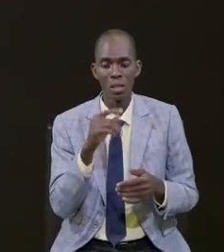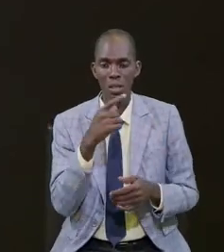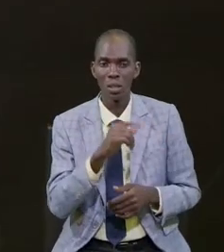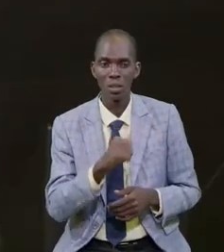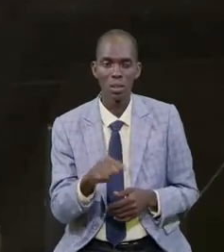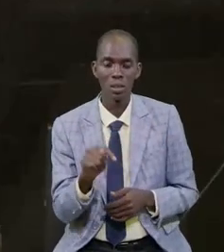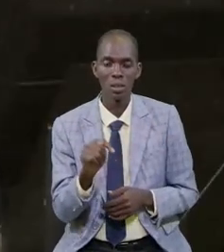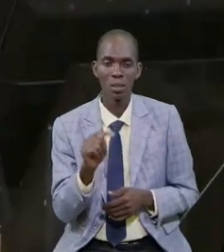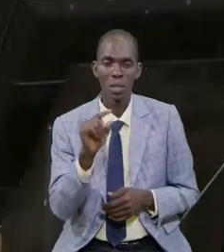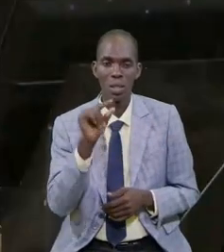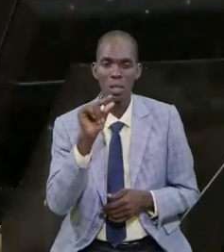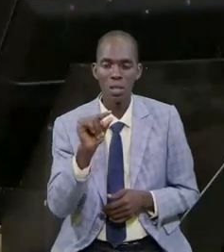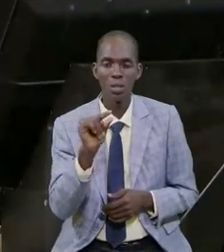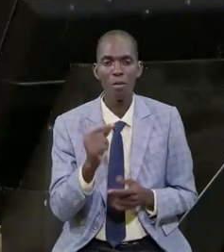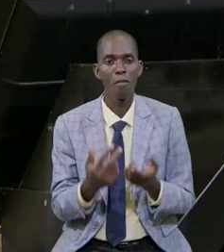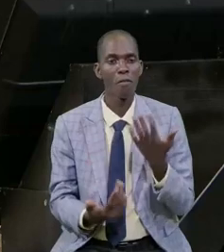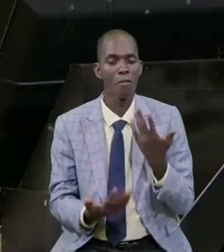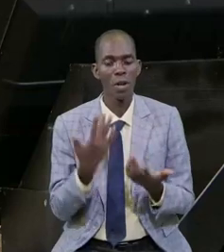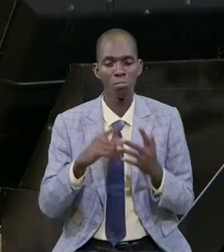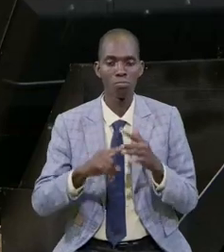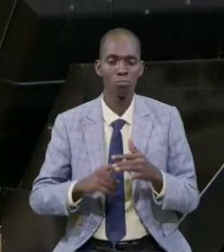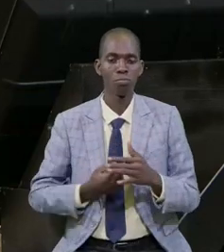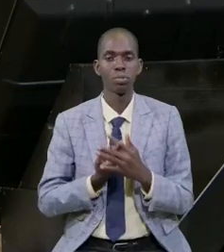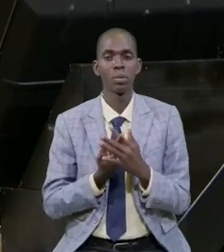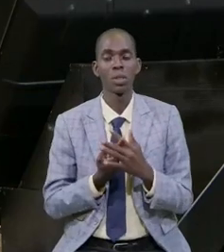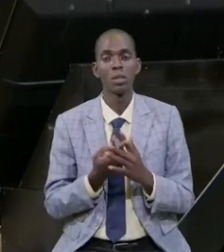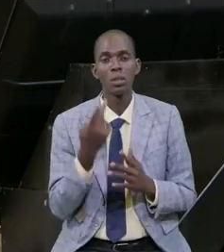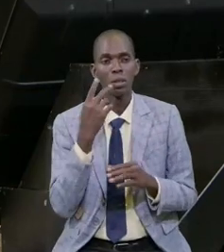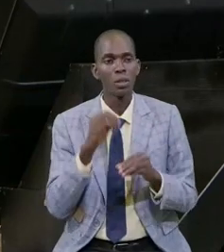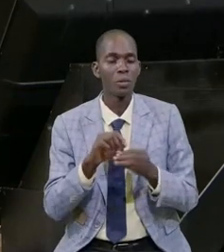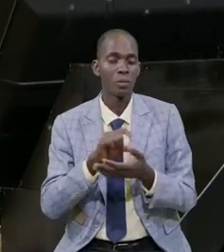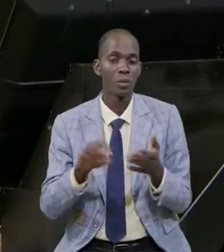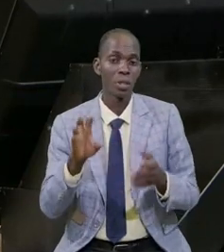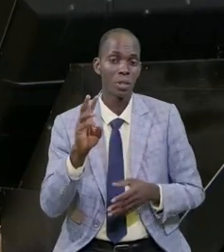peut embraser une grande forêt. Verset 6.